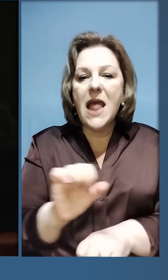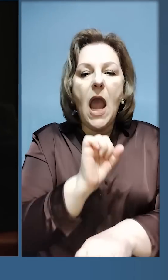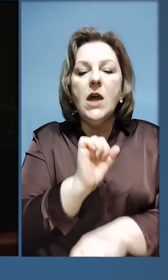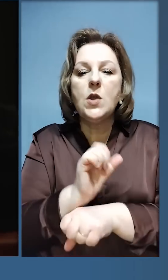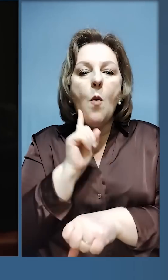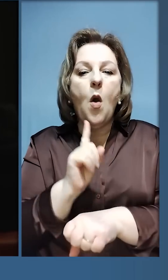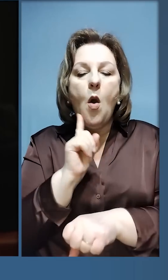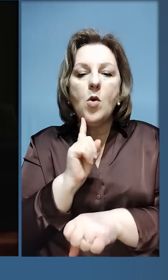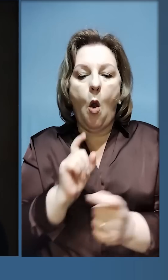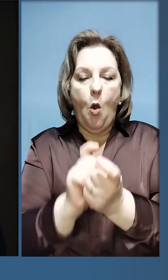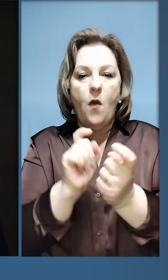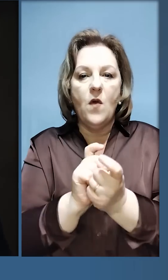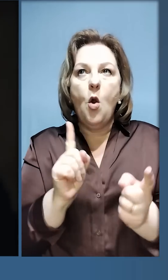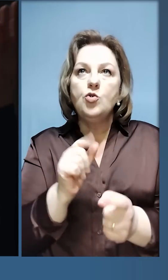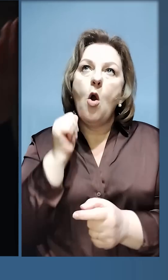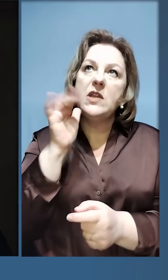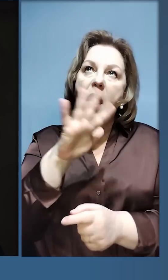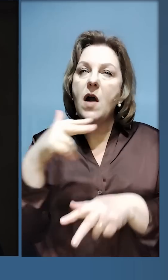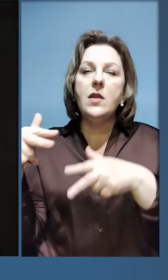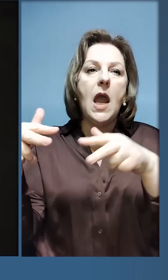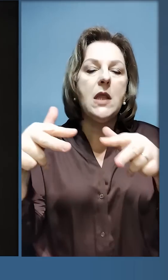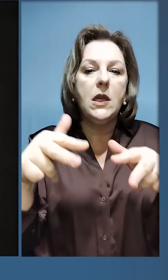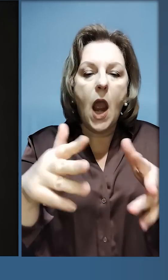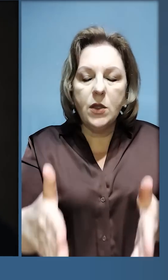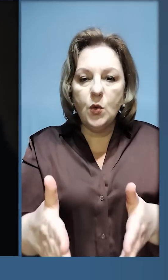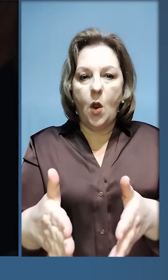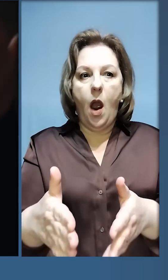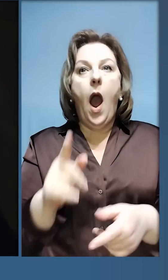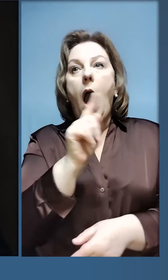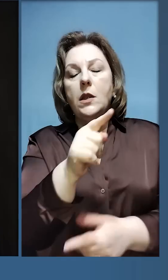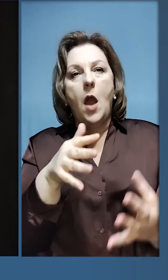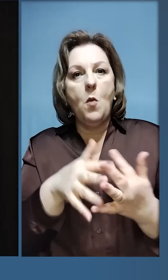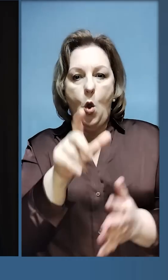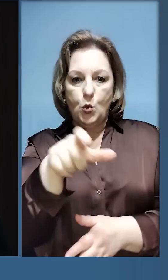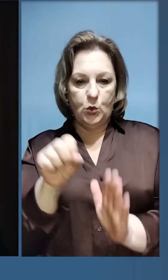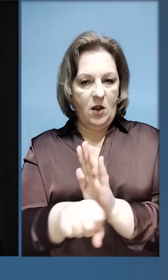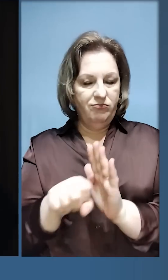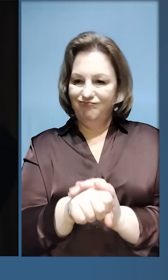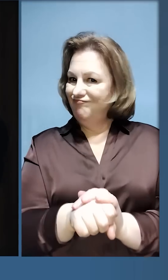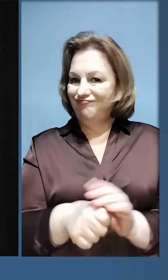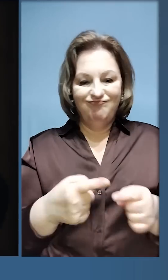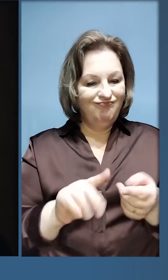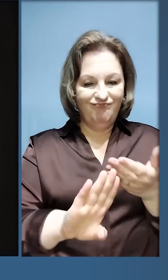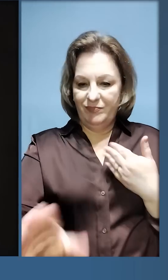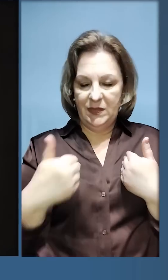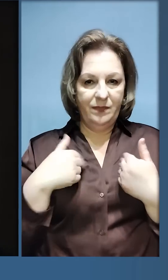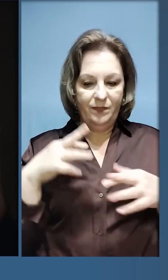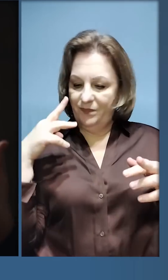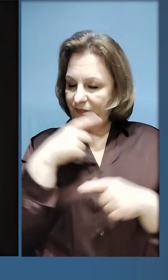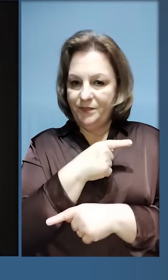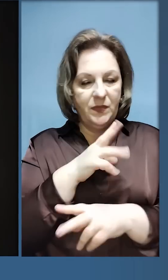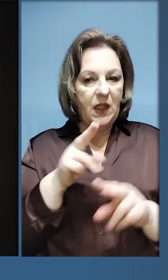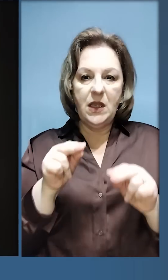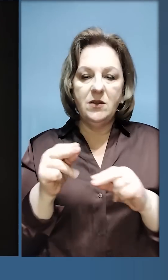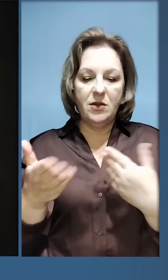це не заморозка конфлікту. Це не значить, що завтра не літають дрони, а десь там на фронті люди вбивають. Ну, це далеко і до нас не